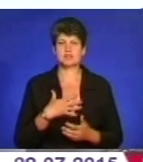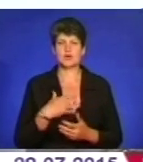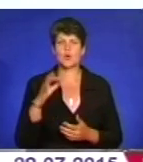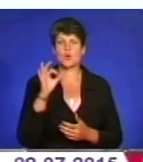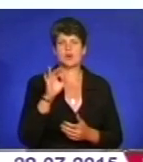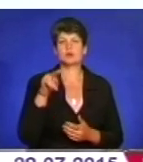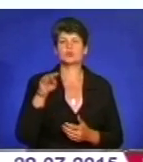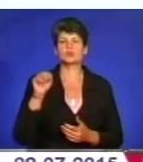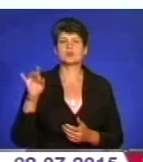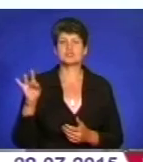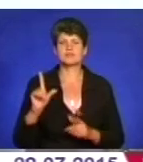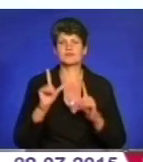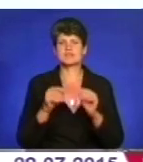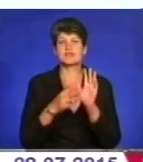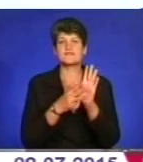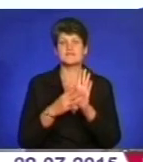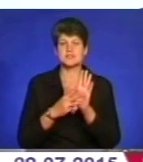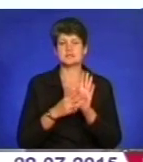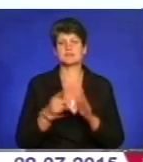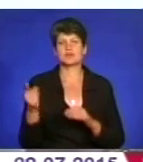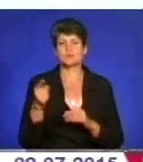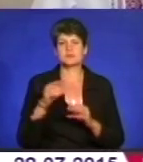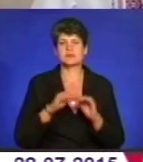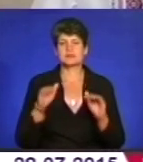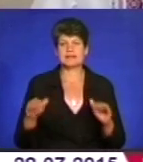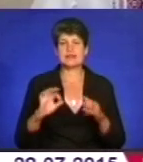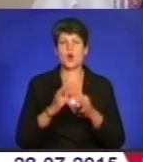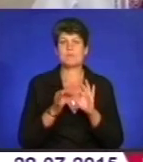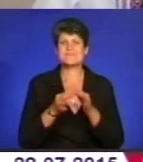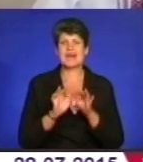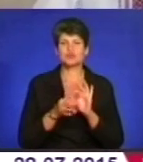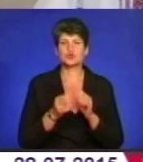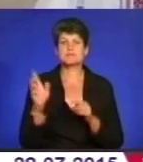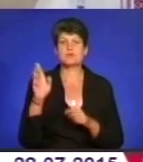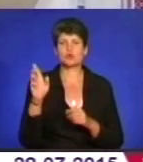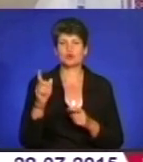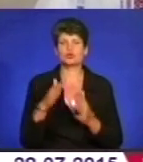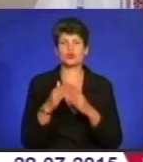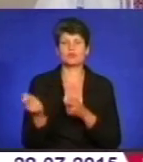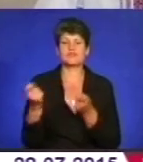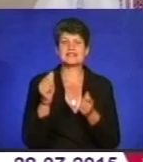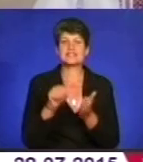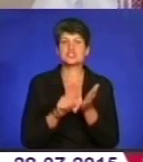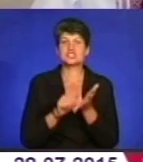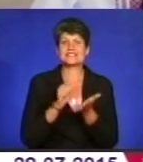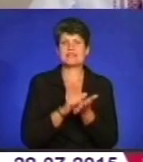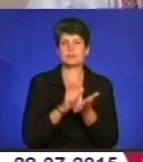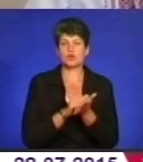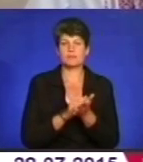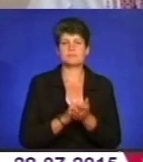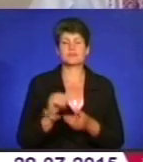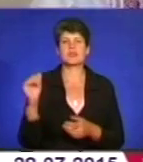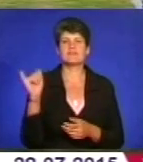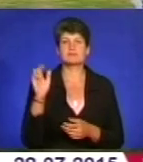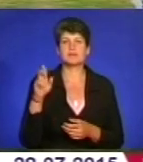лише цього року возила до Києва 8 тернопільських школярів на олімпіаду з біології. Додому привезли 6 дипломів. Іван Блащак отримав диплом